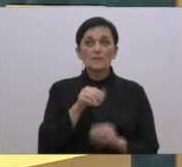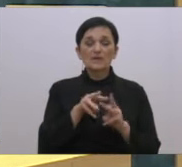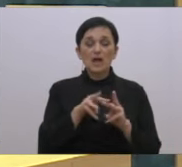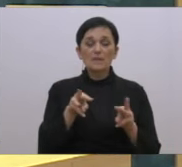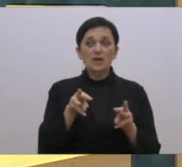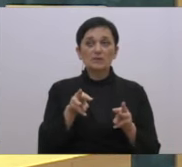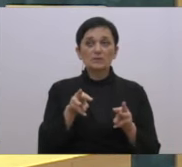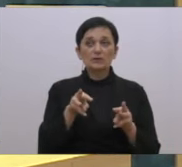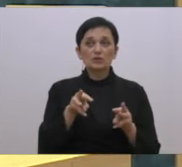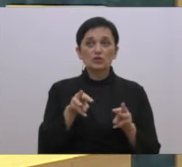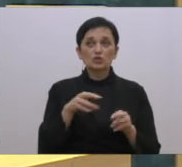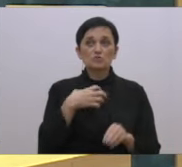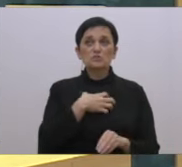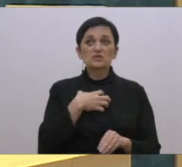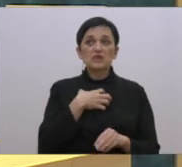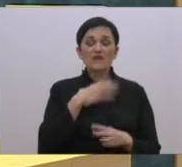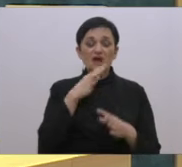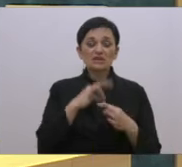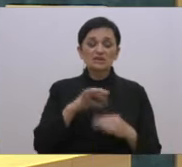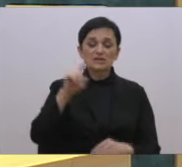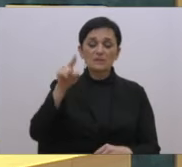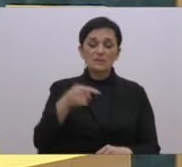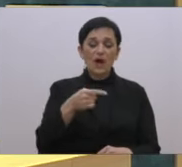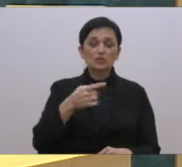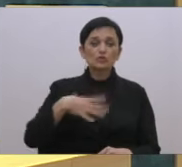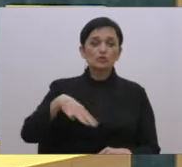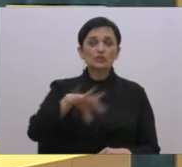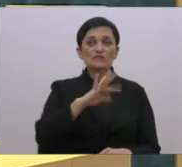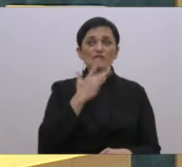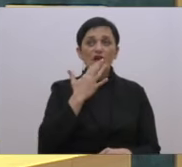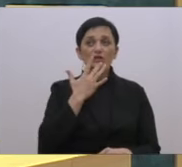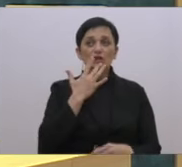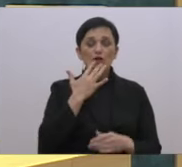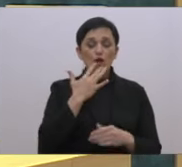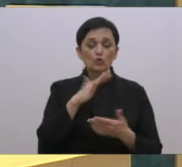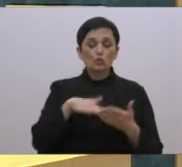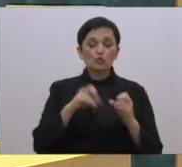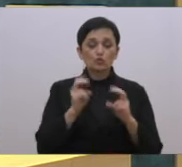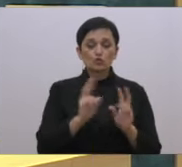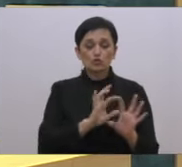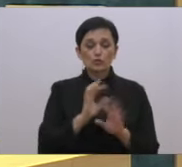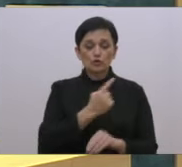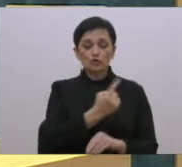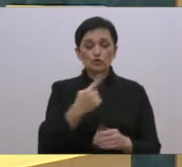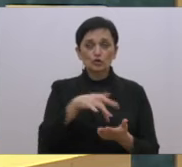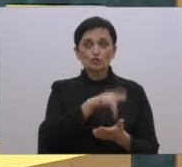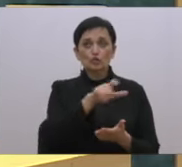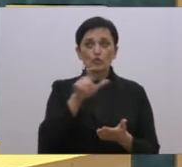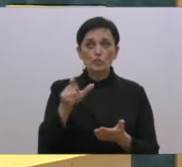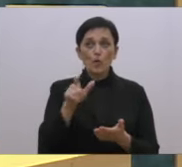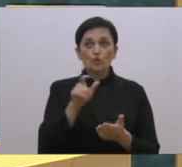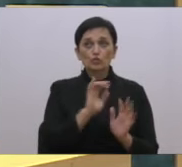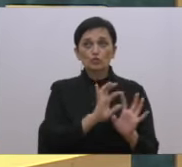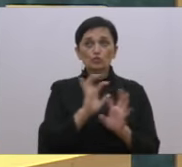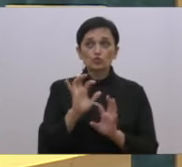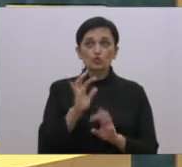პრემიერ-მინისტრის მთავარი პასუხისმგებლობაა ქვეყნის ეროვნულ უსაფრთხოებაზე ზრუნვა, თითოეული მოქალაქის უსაფრთხოებაზე ზრუნვა და